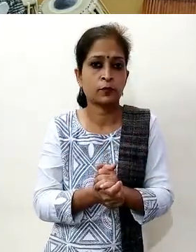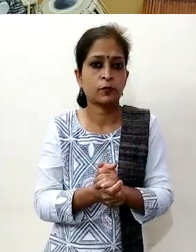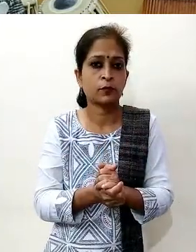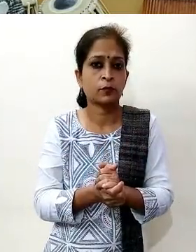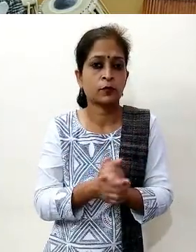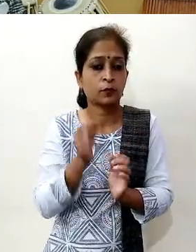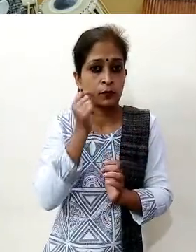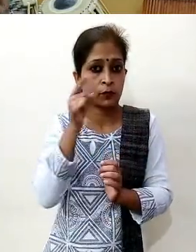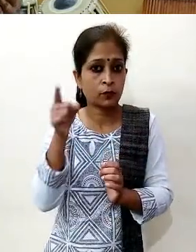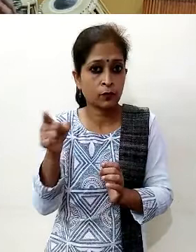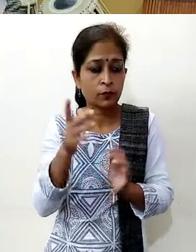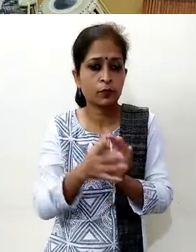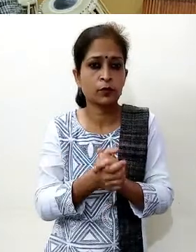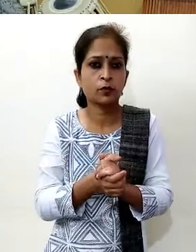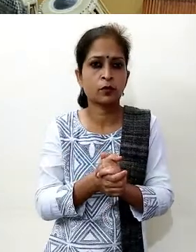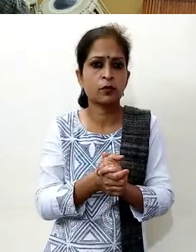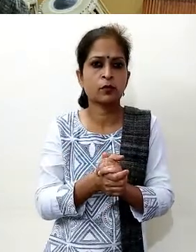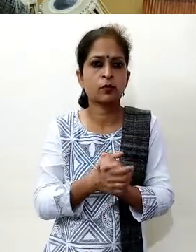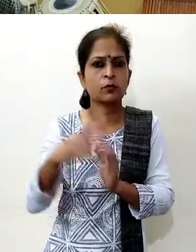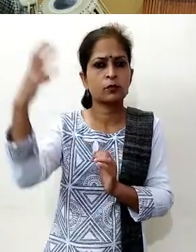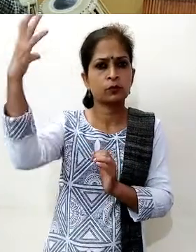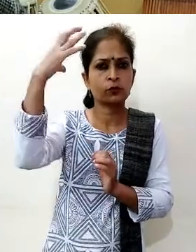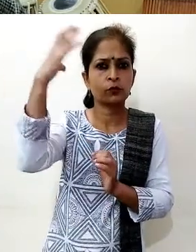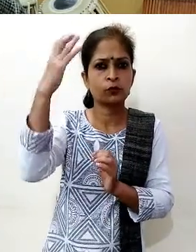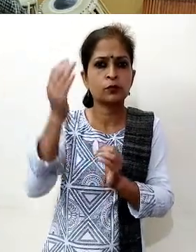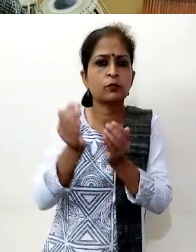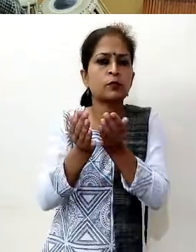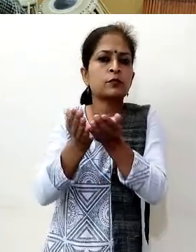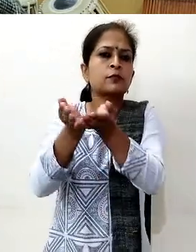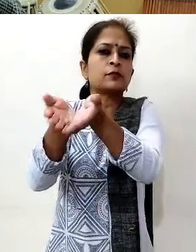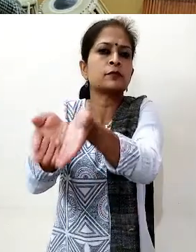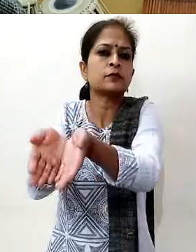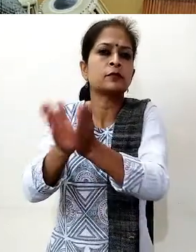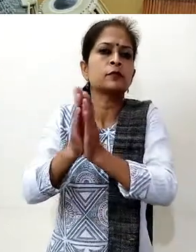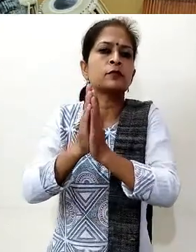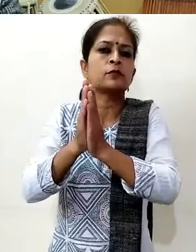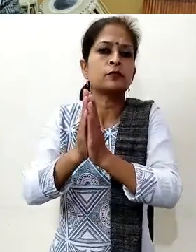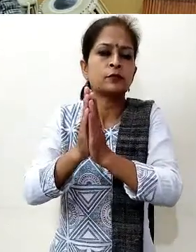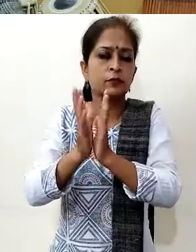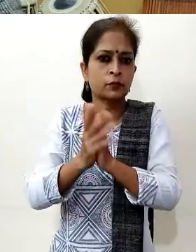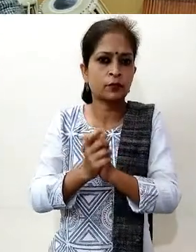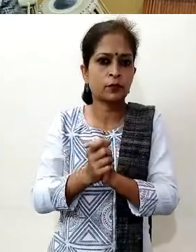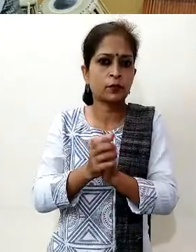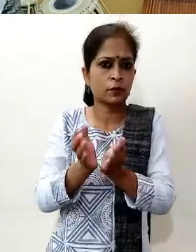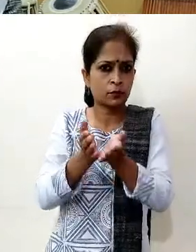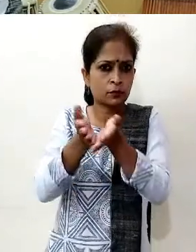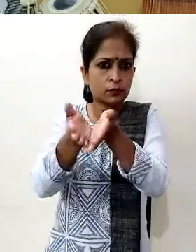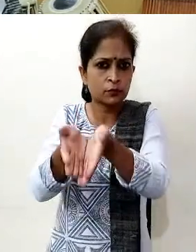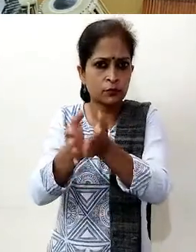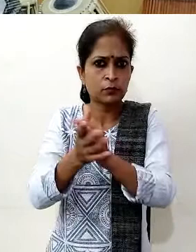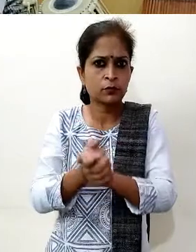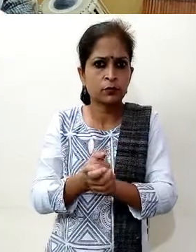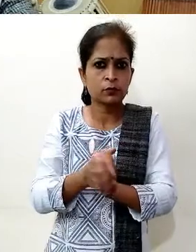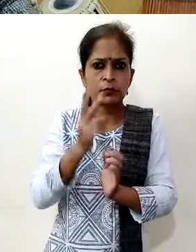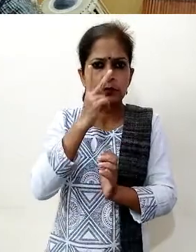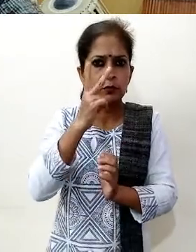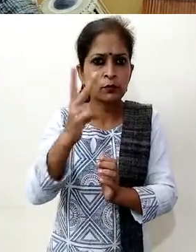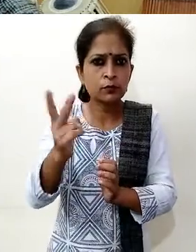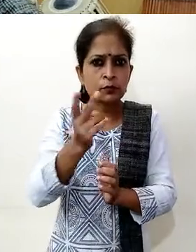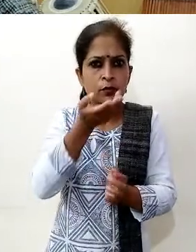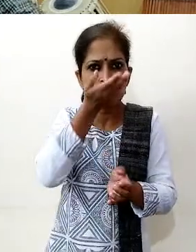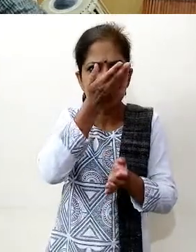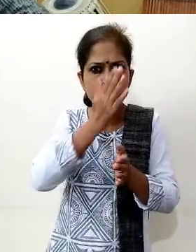कि सूर्य को अर्घ दे रहे थे, पानी दे रहे थे यूं। और जब वो अर्घ दे रहे थे, वो देख रहे थे कि एक बड़ी